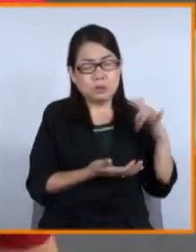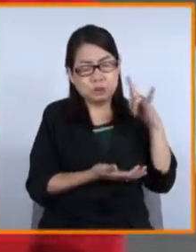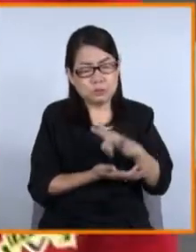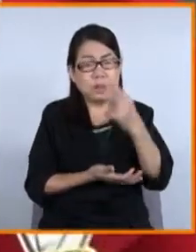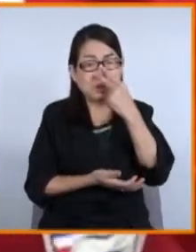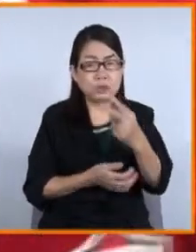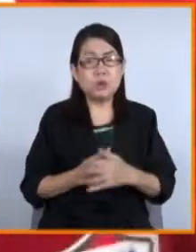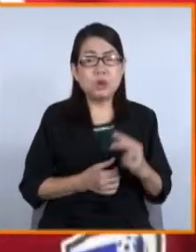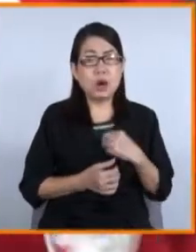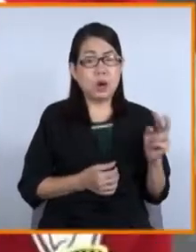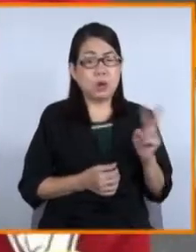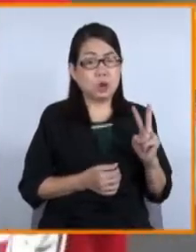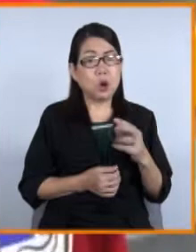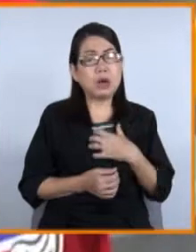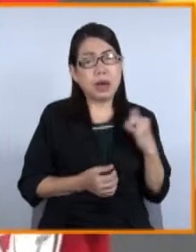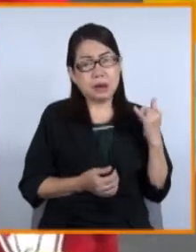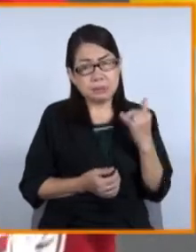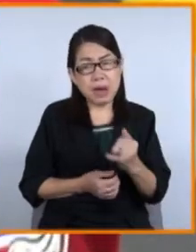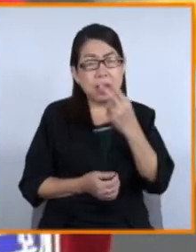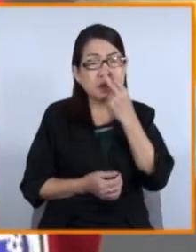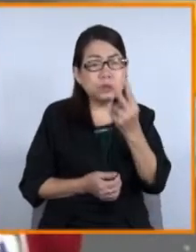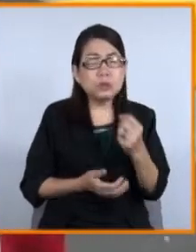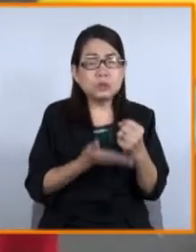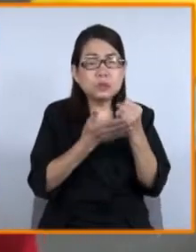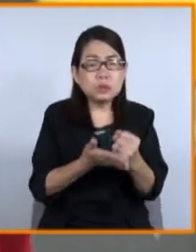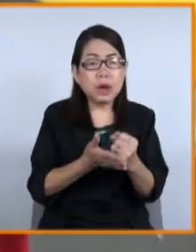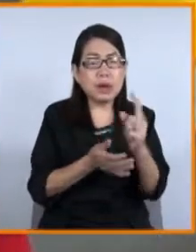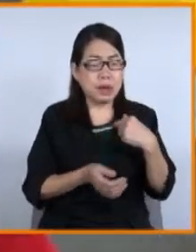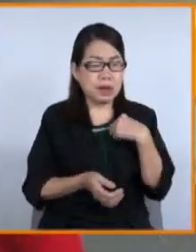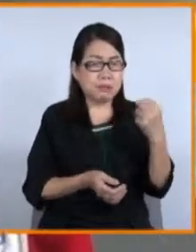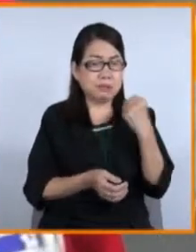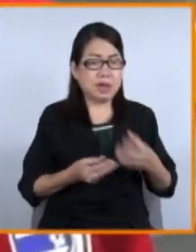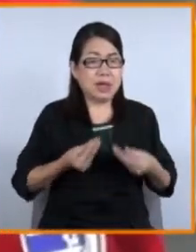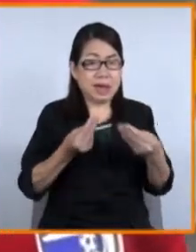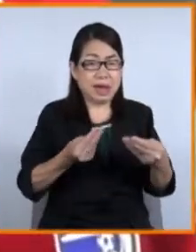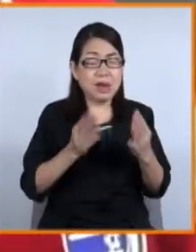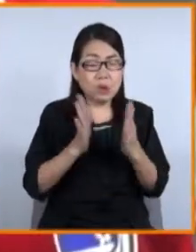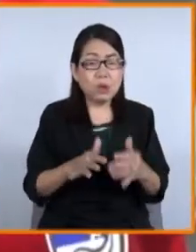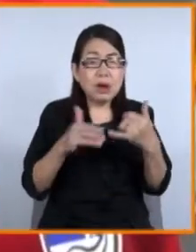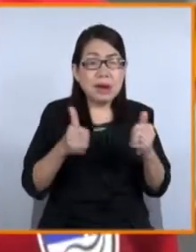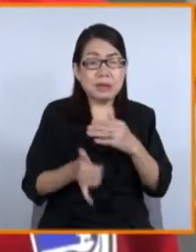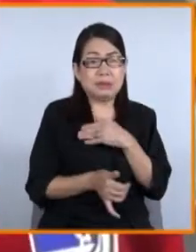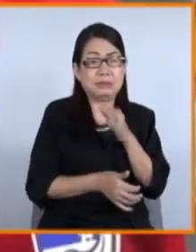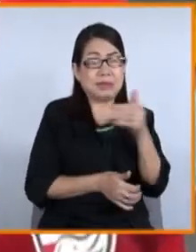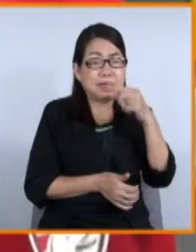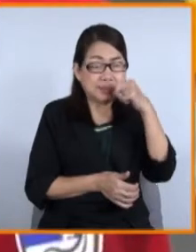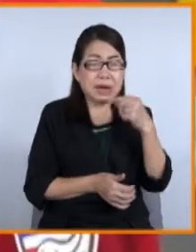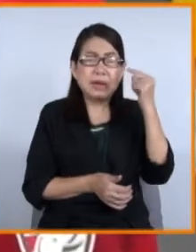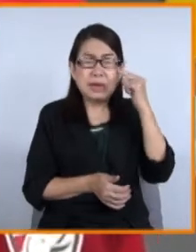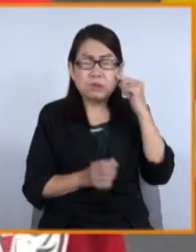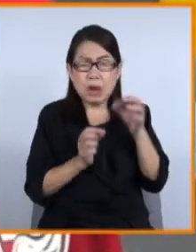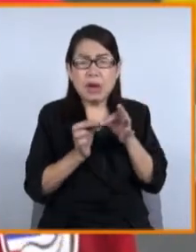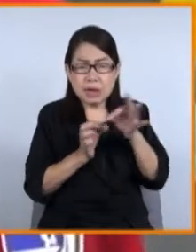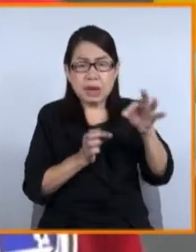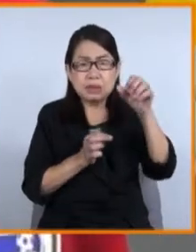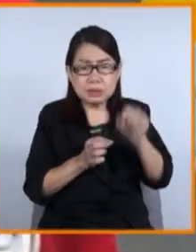คือเราอยากจะมาซัพพอร์ตนักกีฬาเรานะครับเพราะว่าผมเชื่อว่ามันค่อนข้างที่จะไกลการเดินทางค่อนข้างลำบ